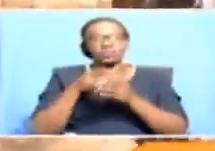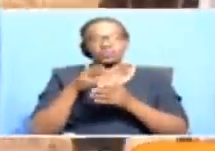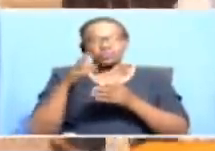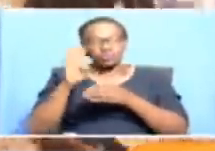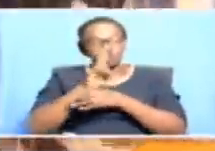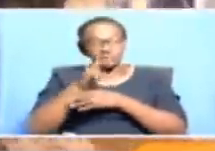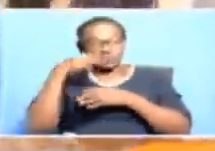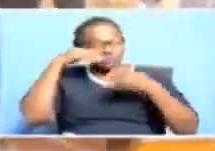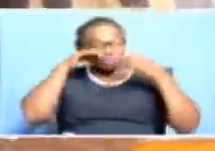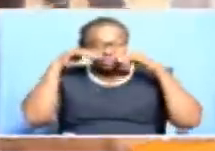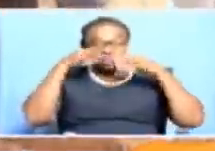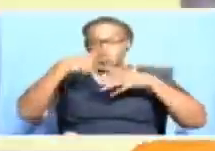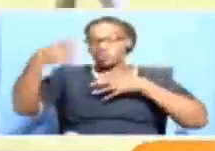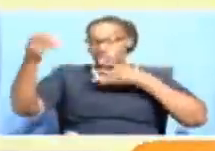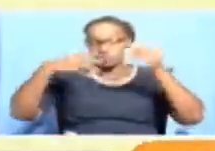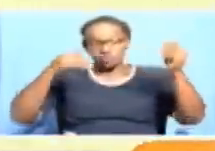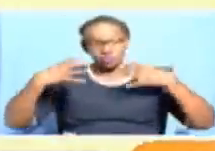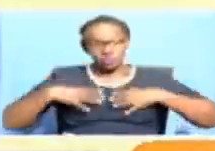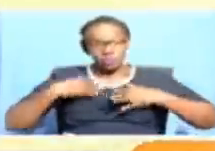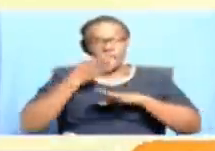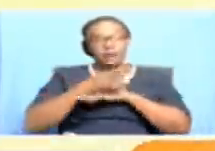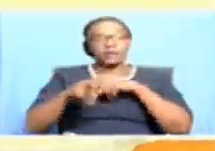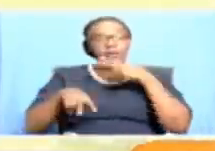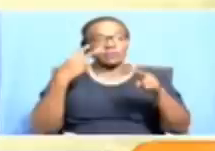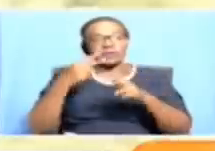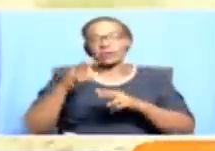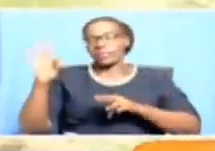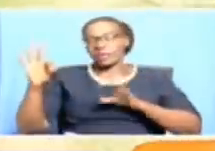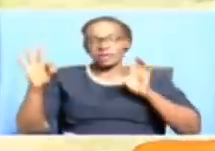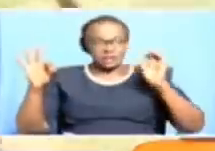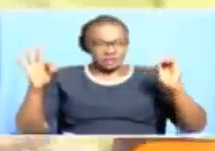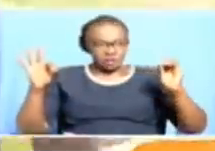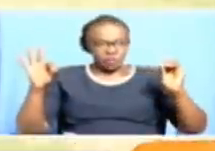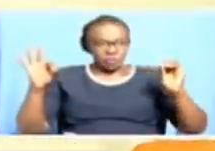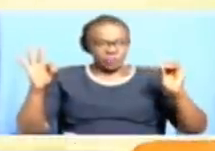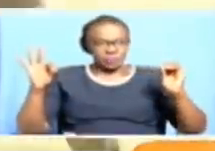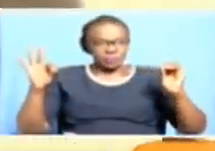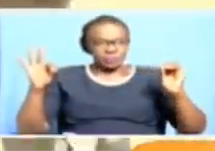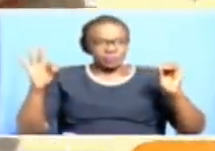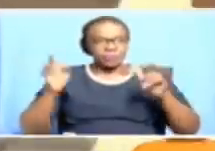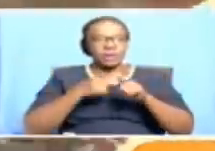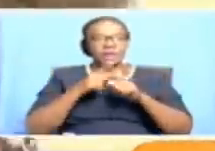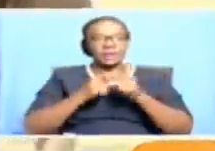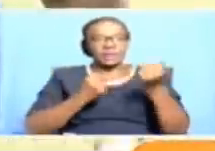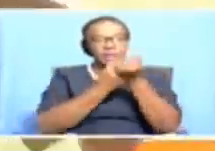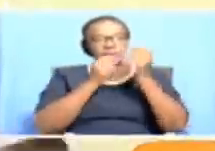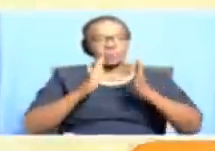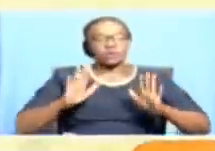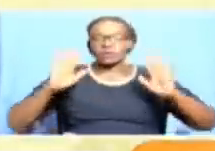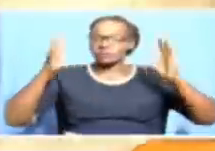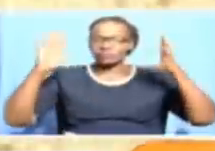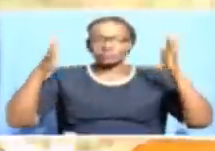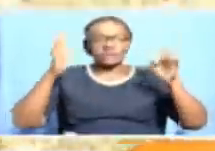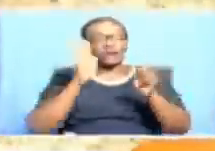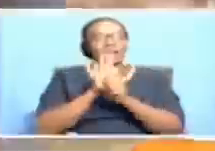wa machozi. Baada ya ushindi huo mkubwa wa mabao matatu kwa nunge na kikosi cha taifa, mashabiki walisherehekea